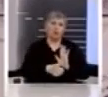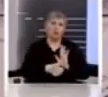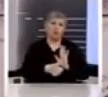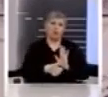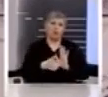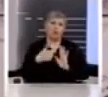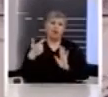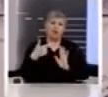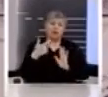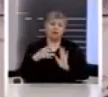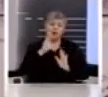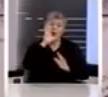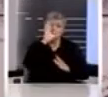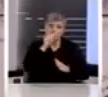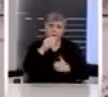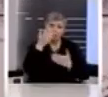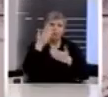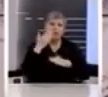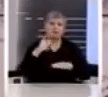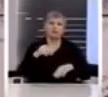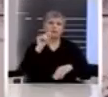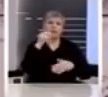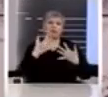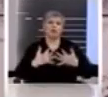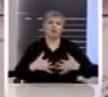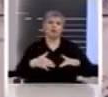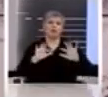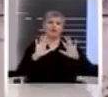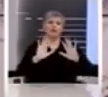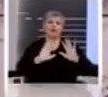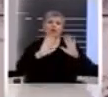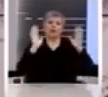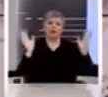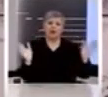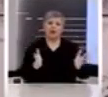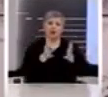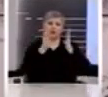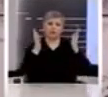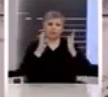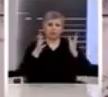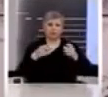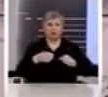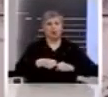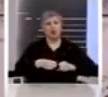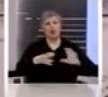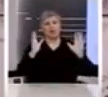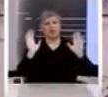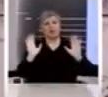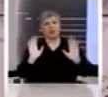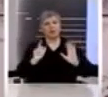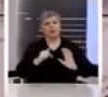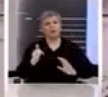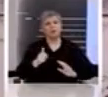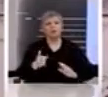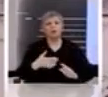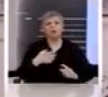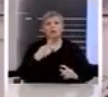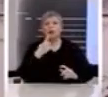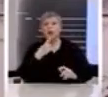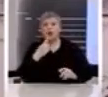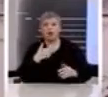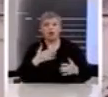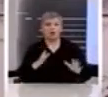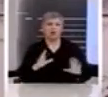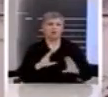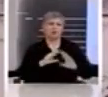τιμά τη Βουλή και δεν την αφήνει άθερμα, κυρίως επικοινωνιακών, έξω από εδώ, μεθοδεύσεων